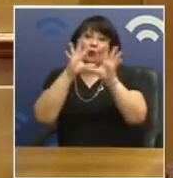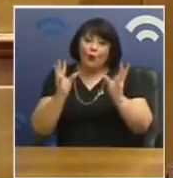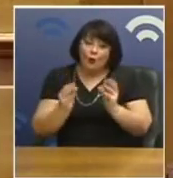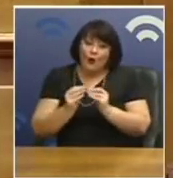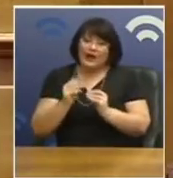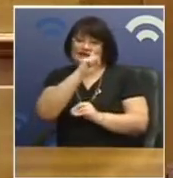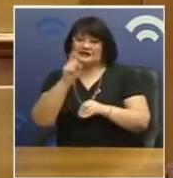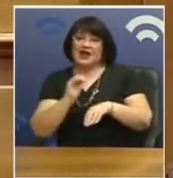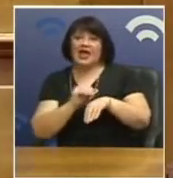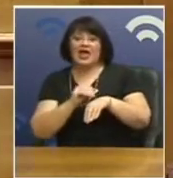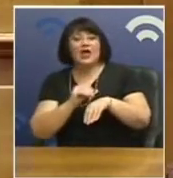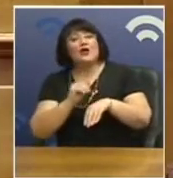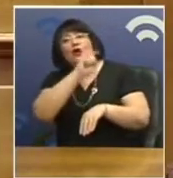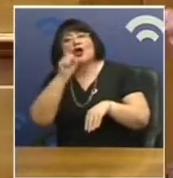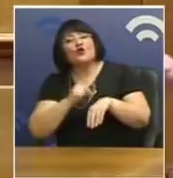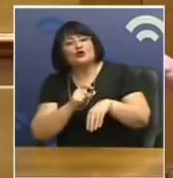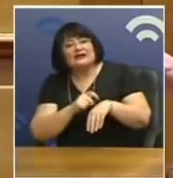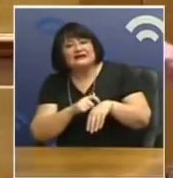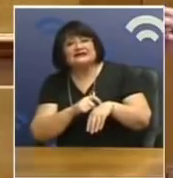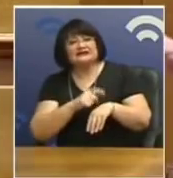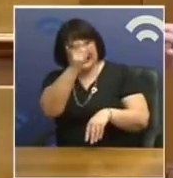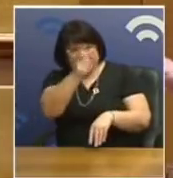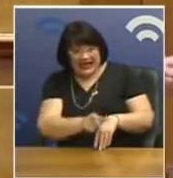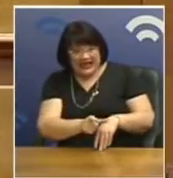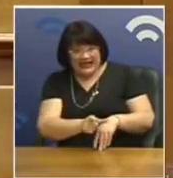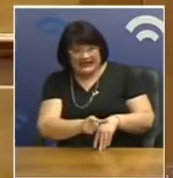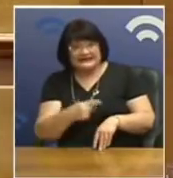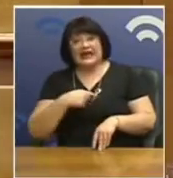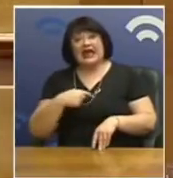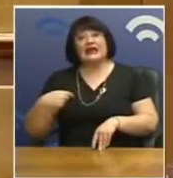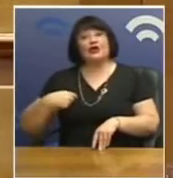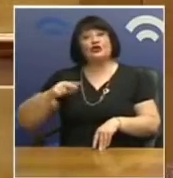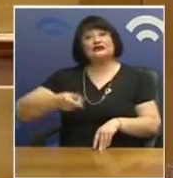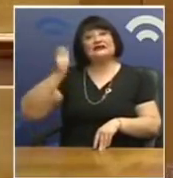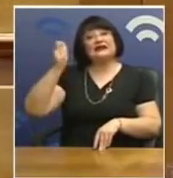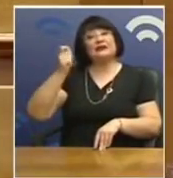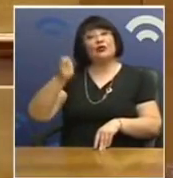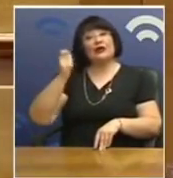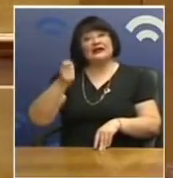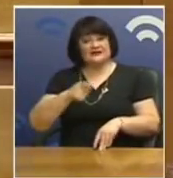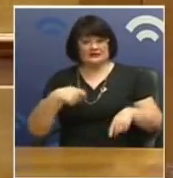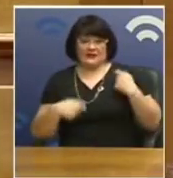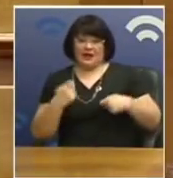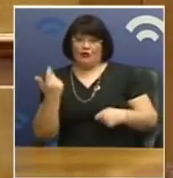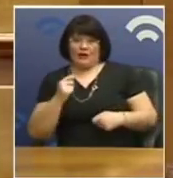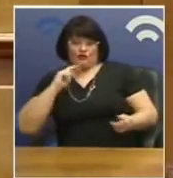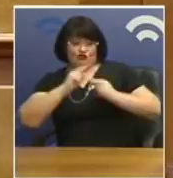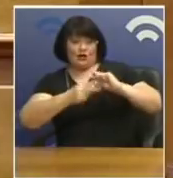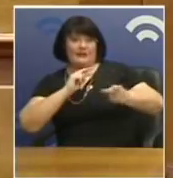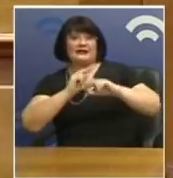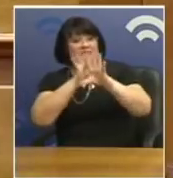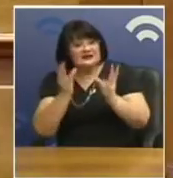ερωτήσεις, σε όλες τις ερωτήσεις που μου θέσατε εσείς ως αρχηγός της αξιωματικής αντιπολίτευσης. Δεν πρέπει να έχετε παράπονο, με τη μόνη